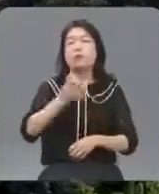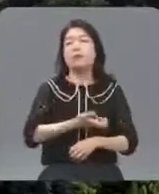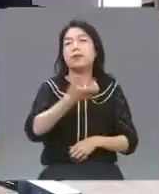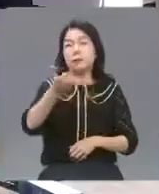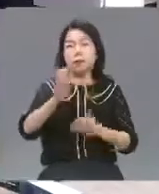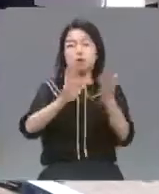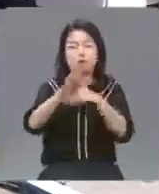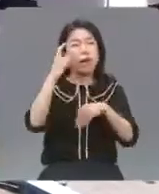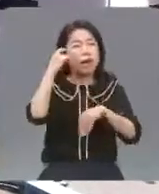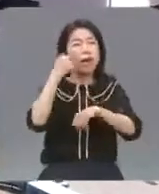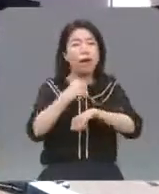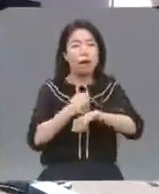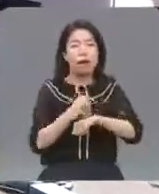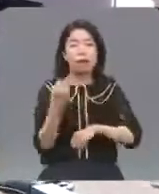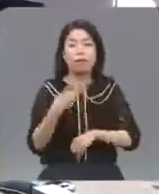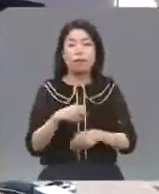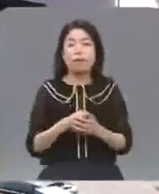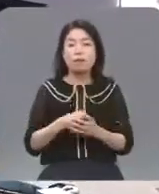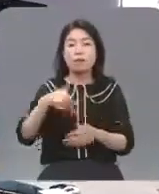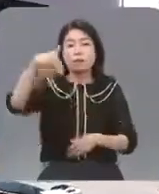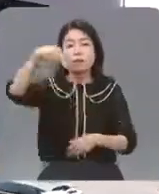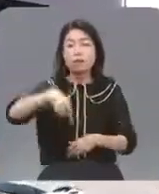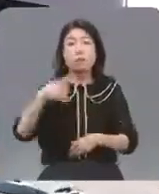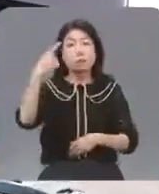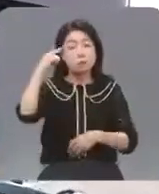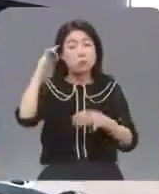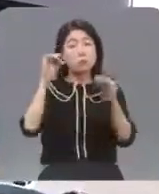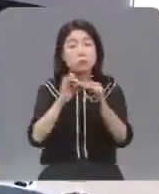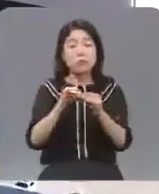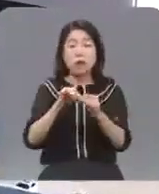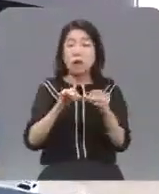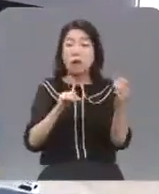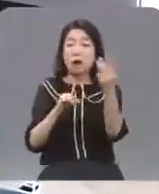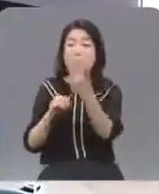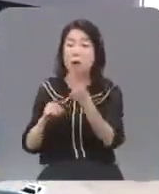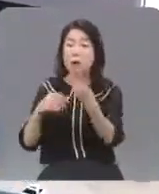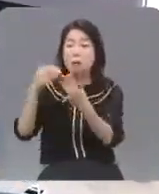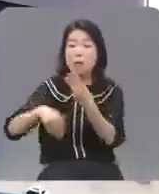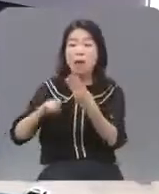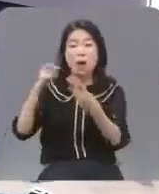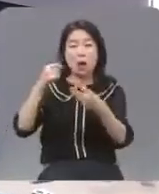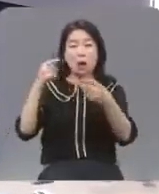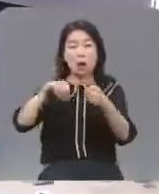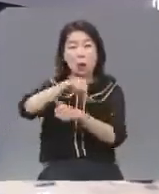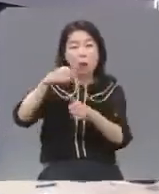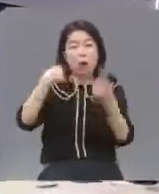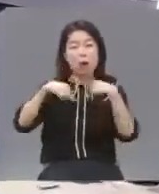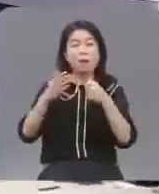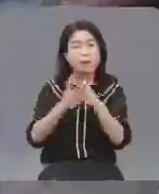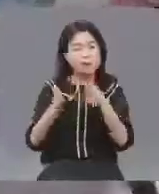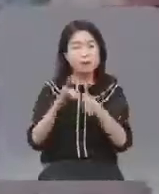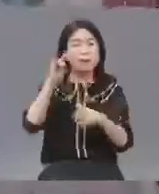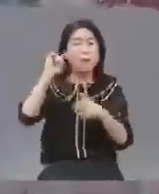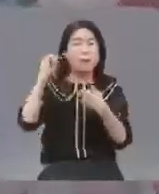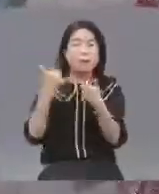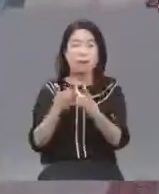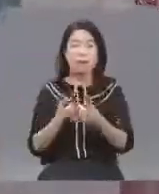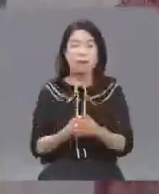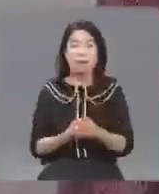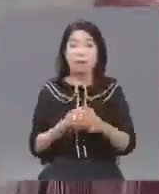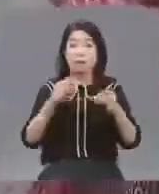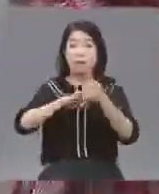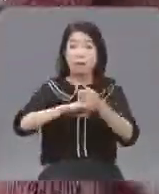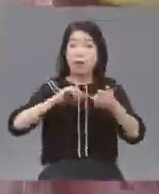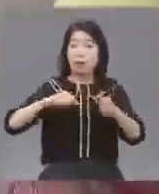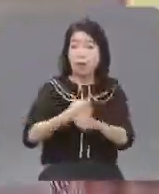입장이고 주 번은 찬성 입장을 다른 후보들은 환경 훼손 우려로 반대하고 있습니다 공약 그